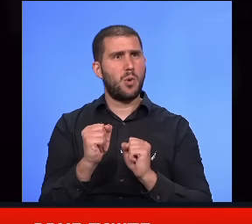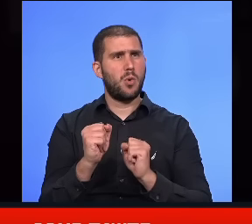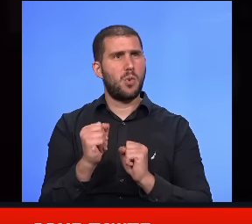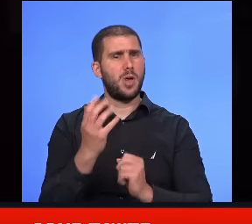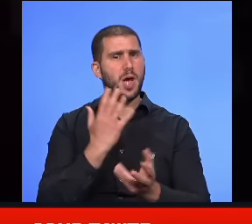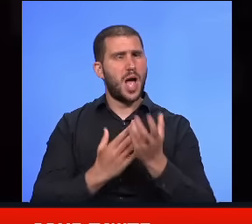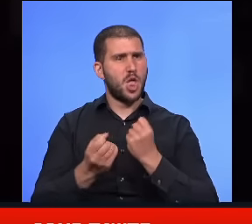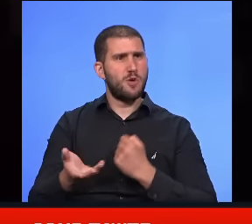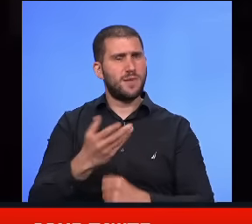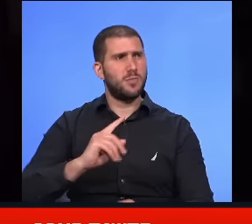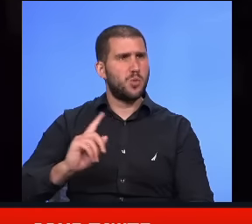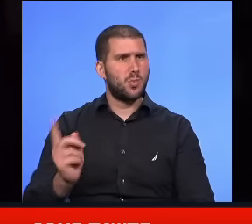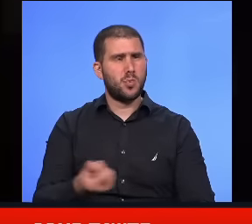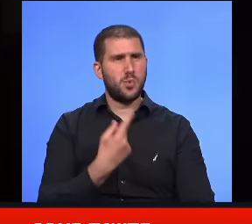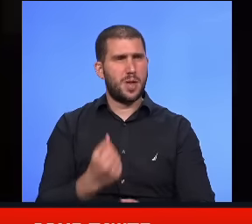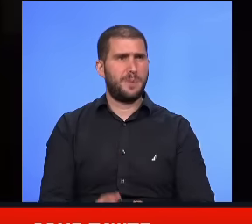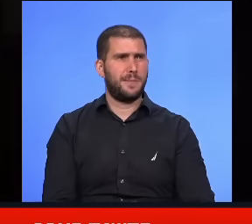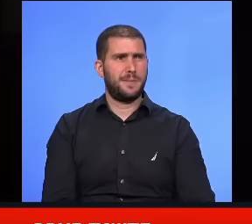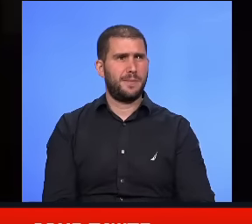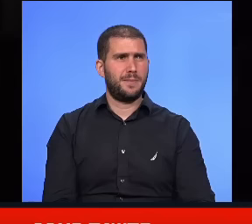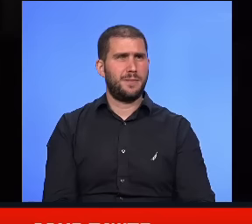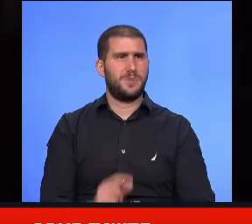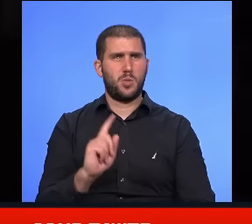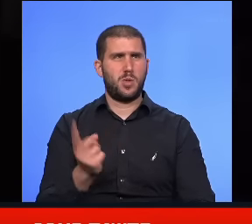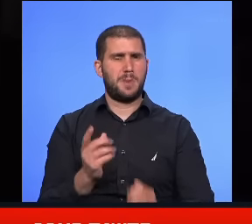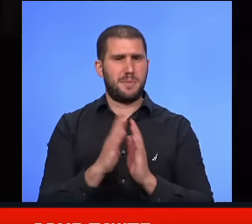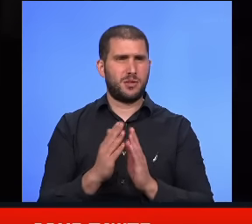And please free the hostages, all the hostages, please.